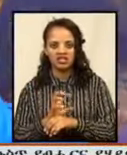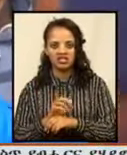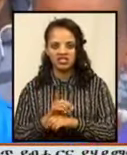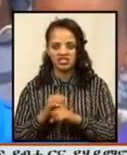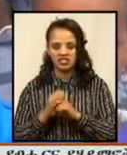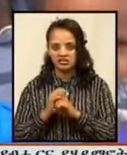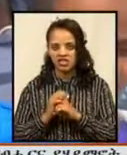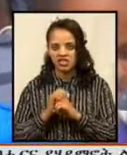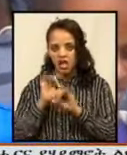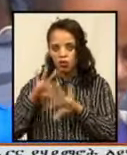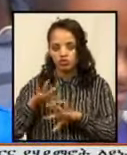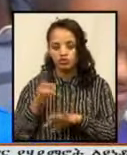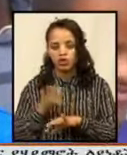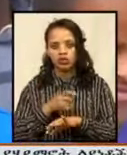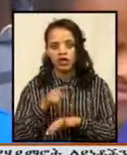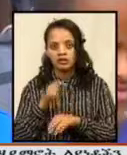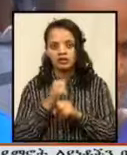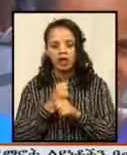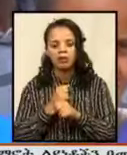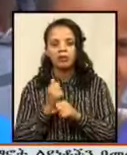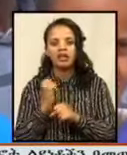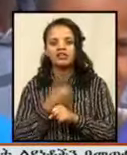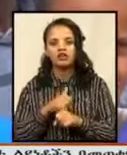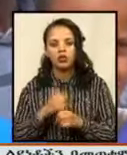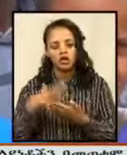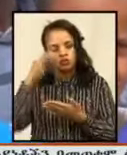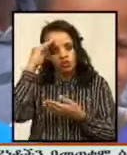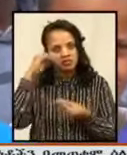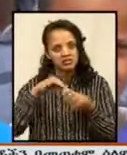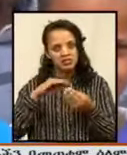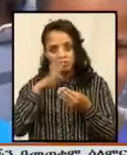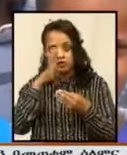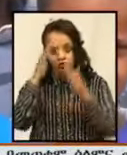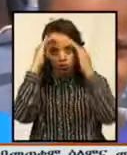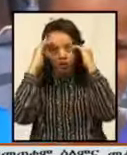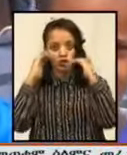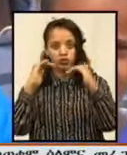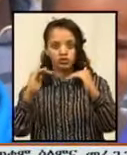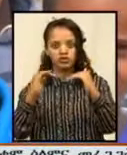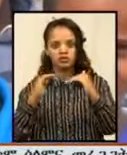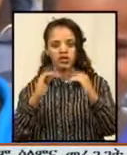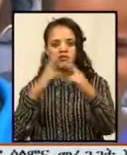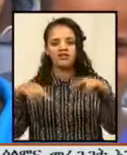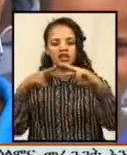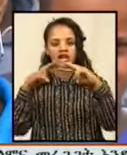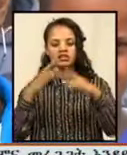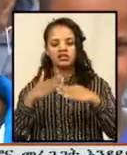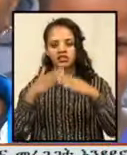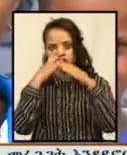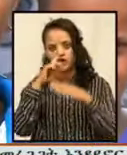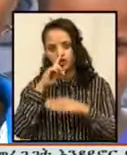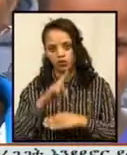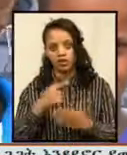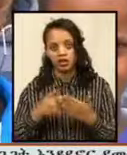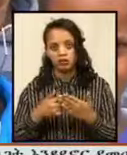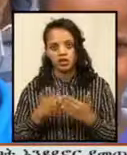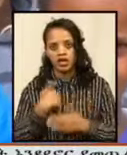ያን ስርዓት በየትኛው መንገድ እናደርጋለን ከምሁራንም ጭምር የሚፈጠሩ መድረኮችን በፌዴራል ደረጃ እያየን ነው። ይሄ ደግሞ